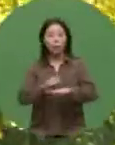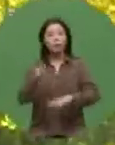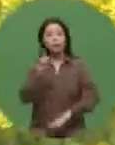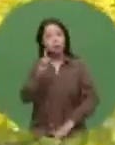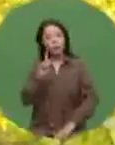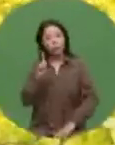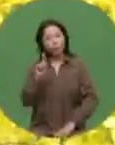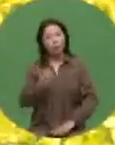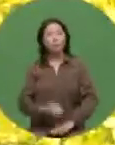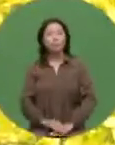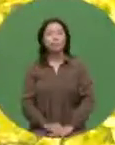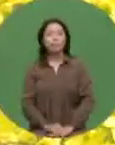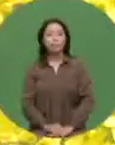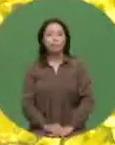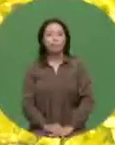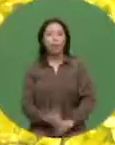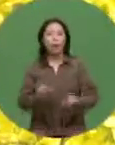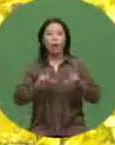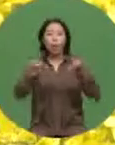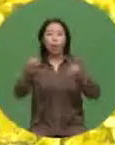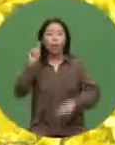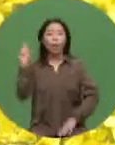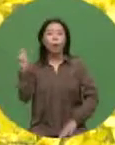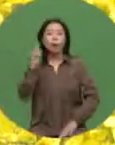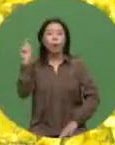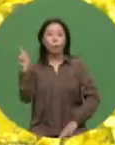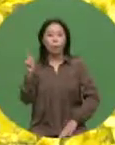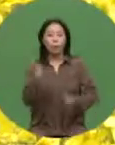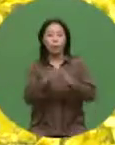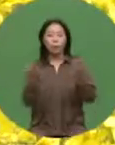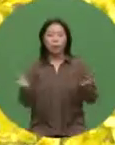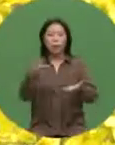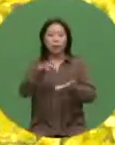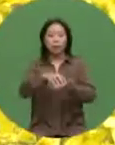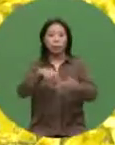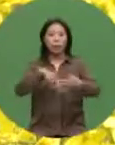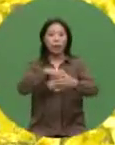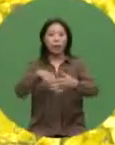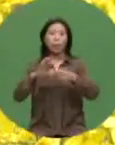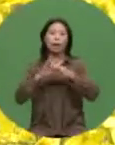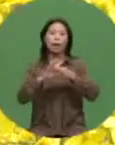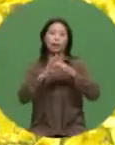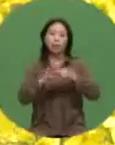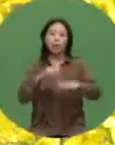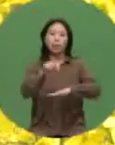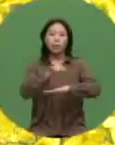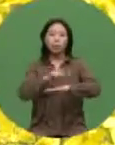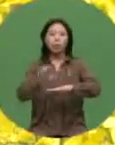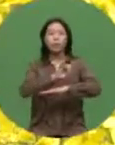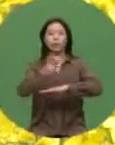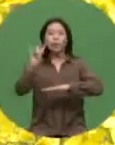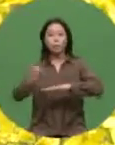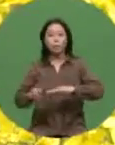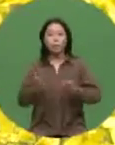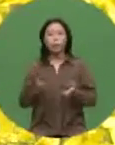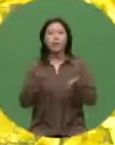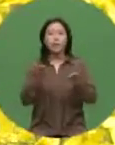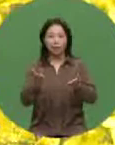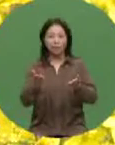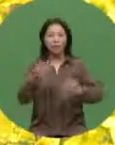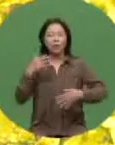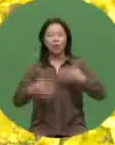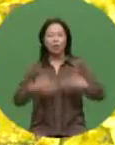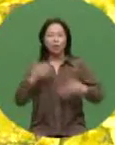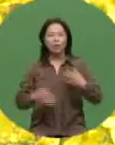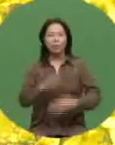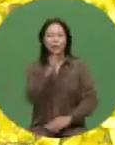の特集では、広報イコマ紙面と連動した特集企画をお送りします。どうぞお楽